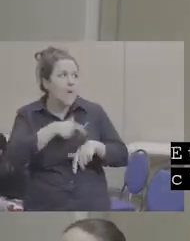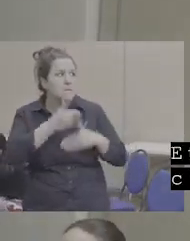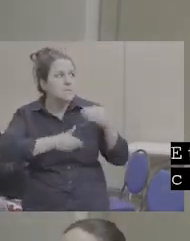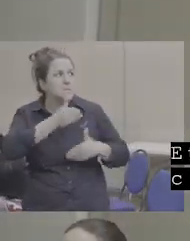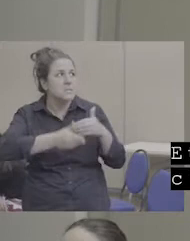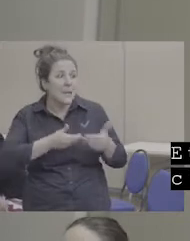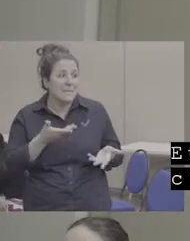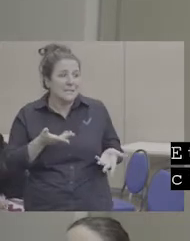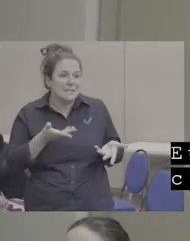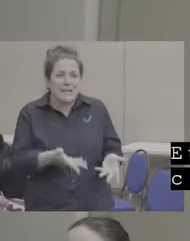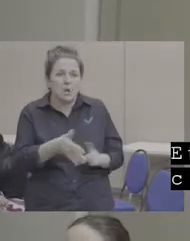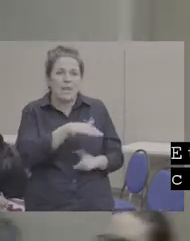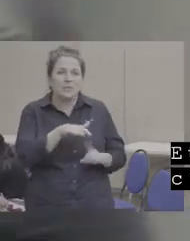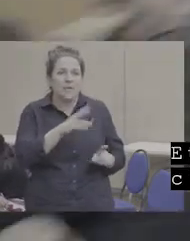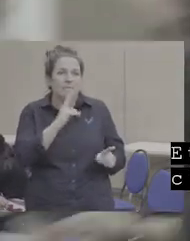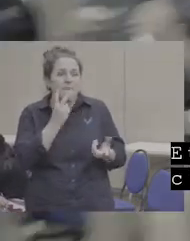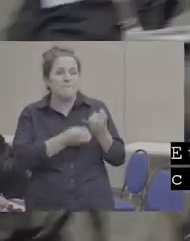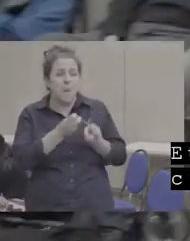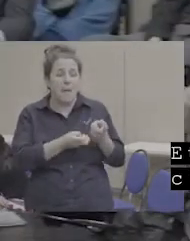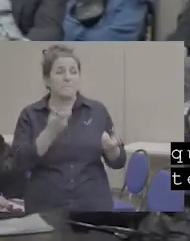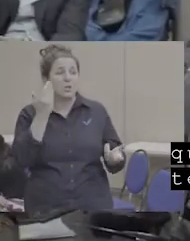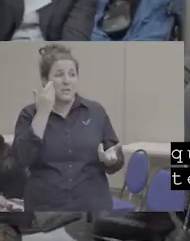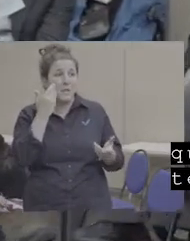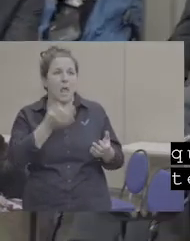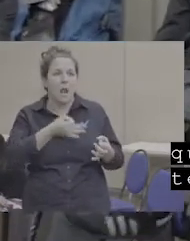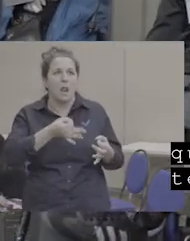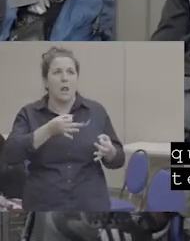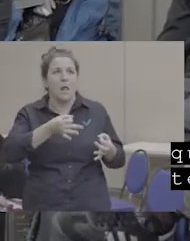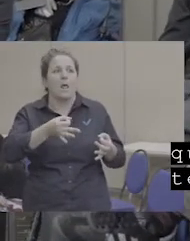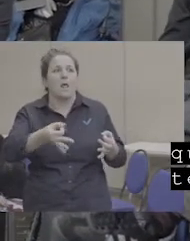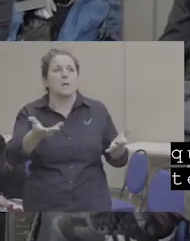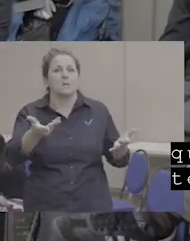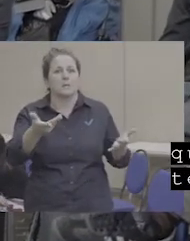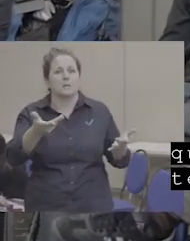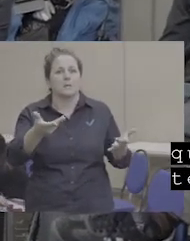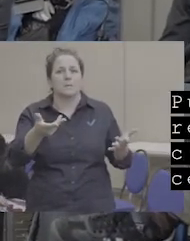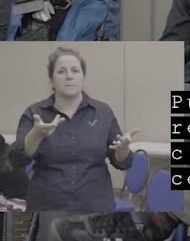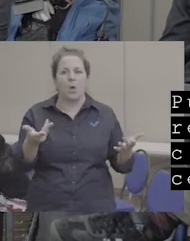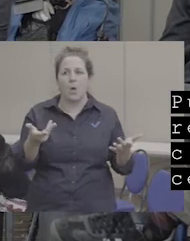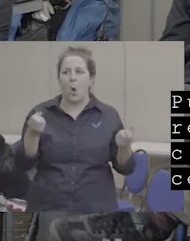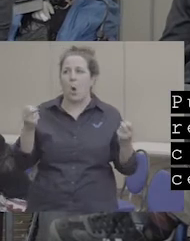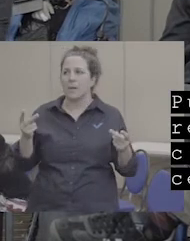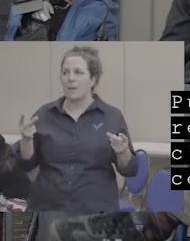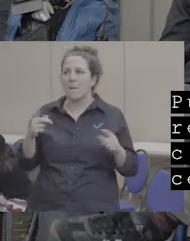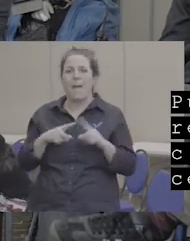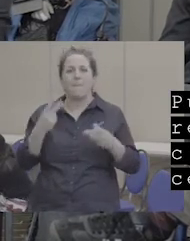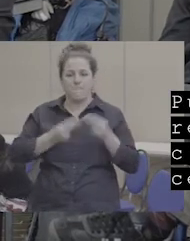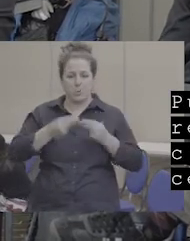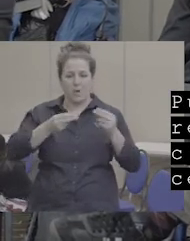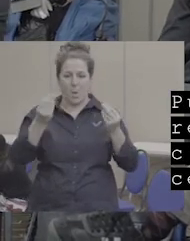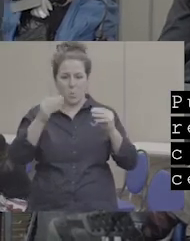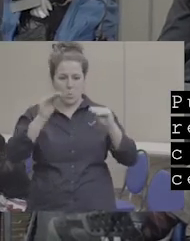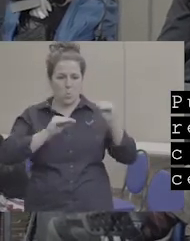Puis c'était ça la situation aussi. C'était comme une problématique qui, je sais, qui traînait depuis un certain temps. Puis là-dedans, ben, c'était comme, OK, mais où est-ce qu'on rentre ça dans le